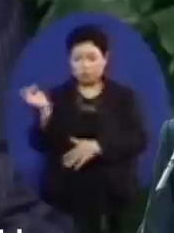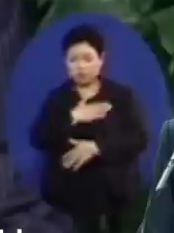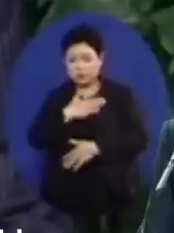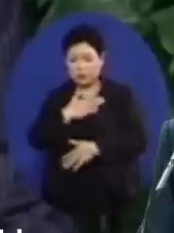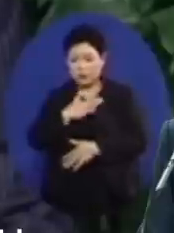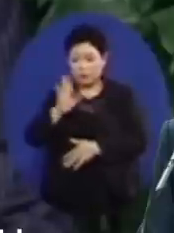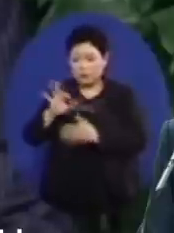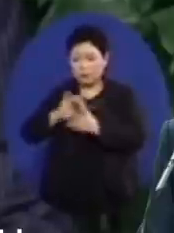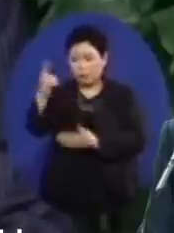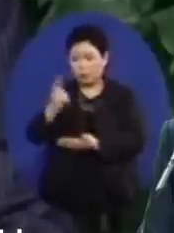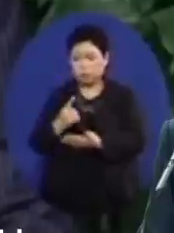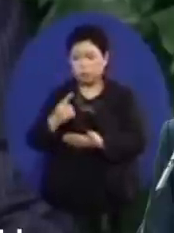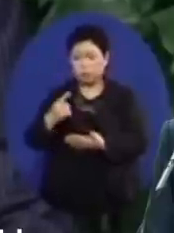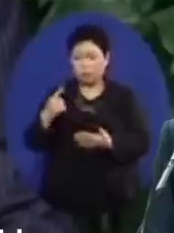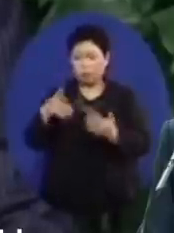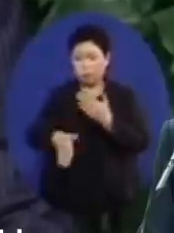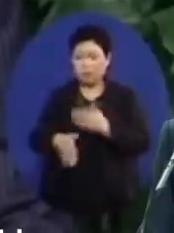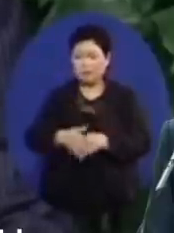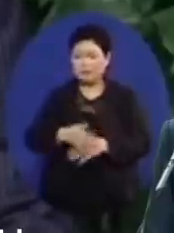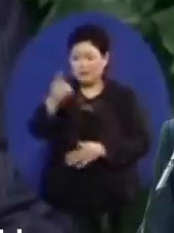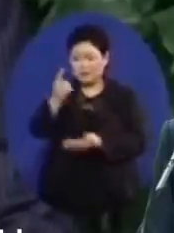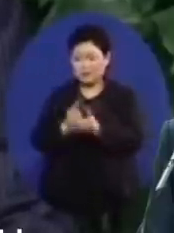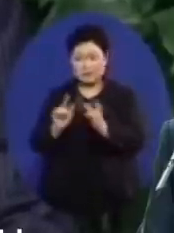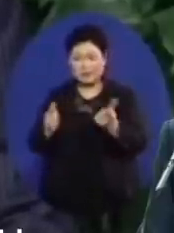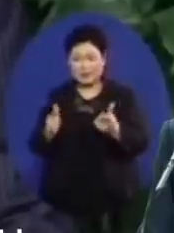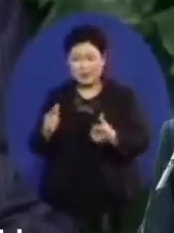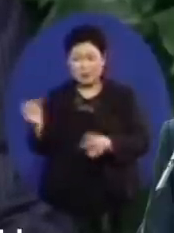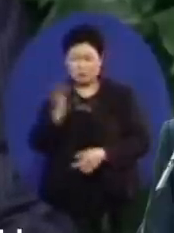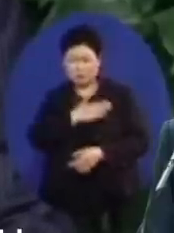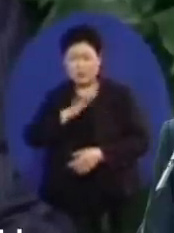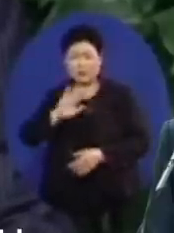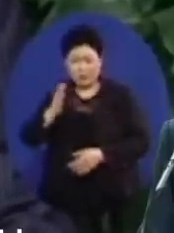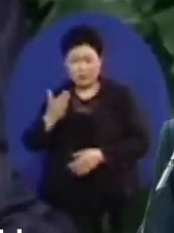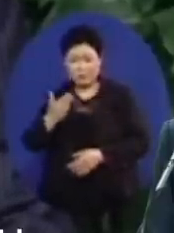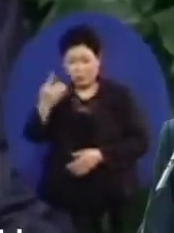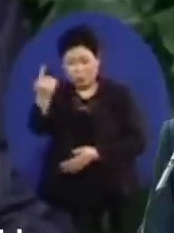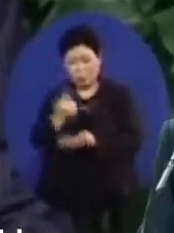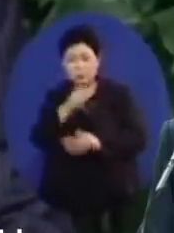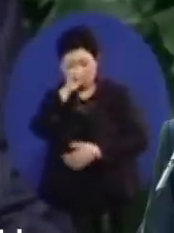안 오더라고요. 부자가 되고도 좀 오면 좋겠는데.